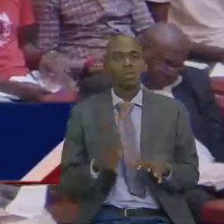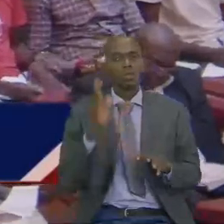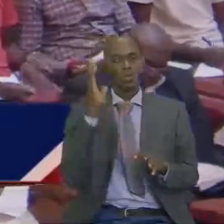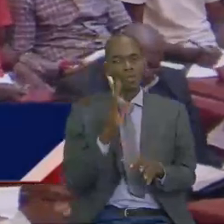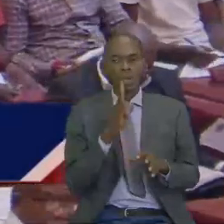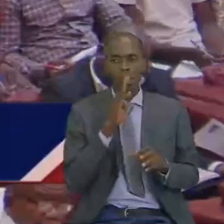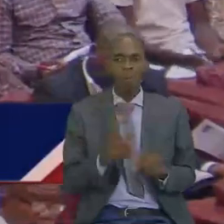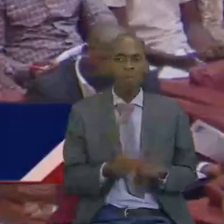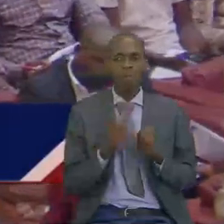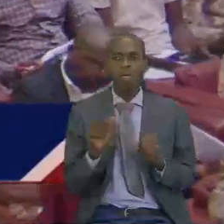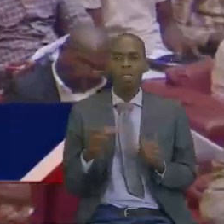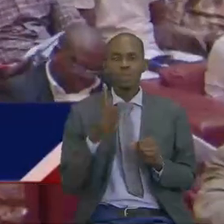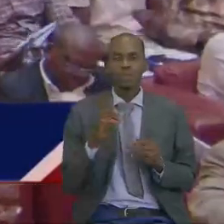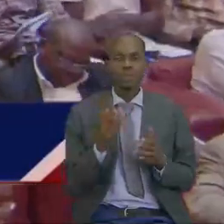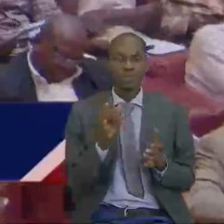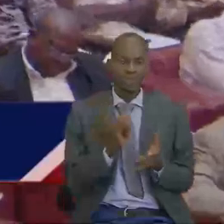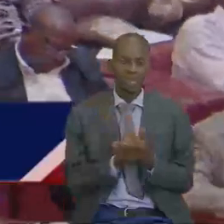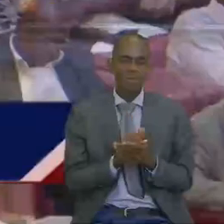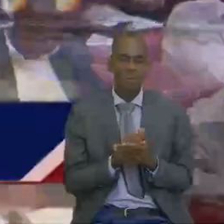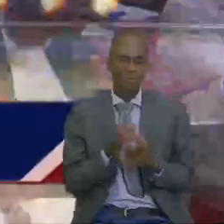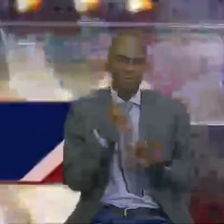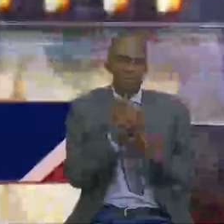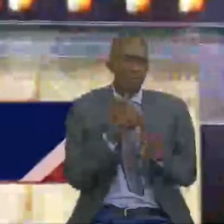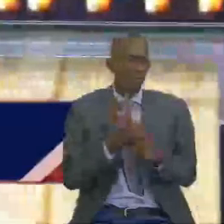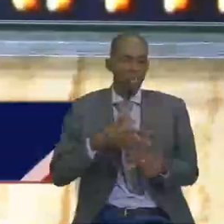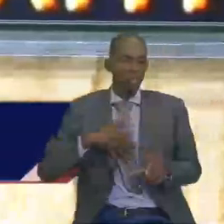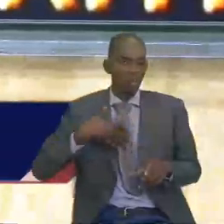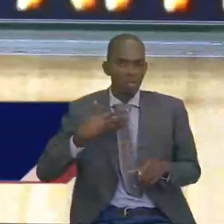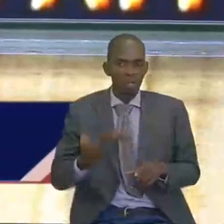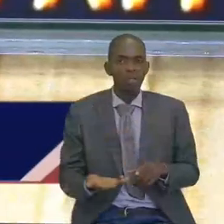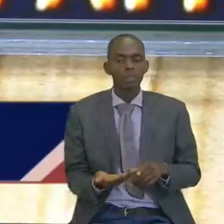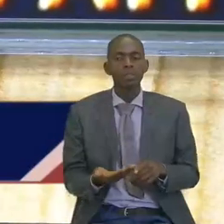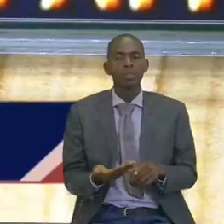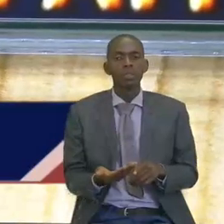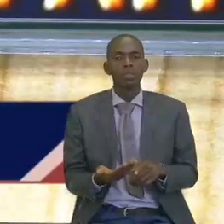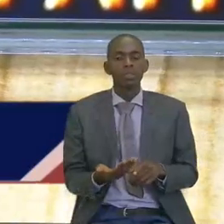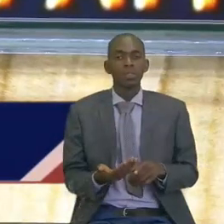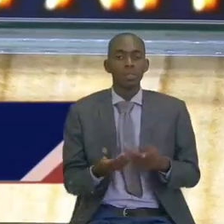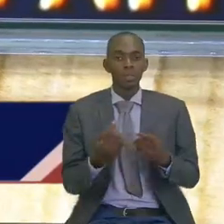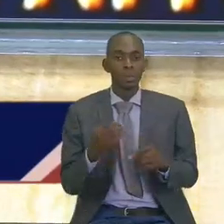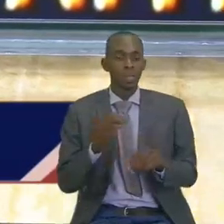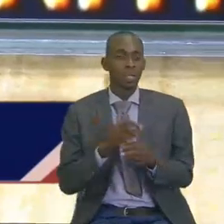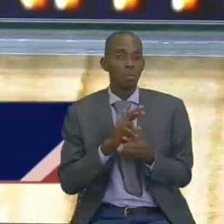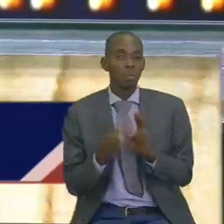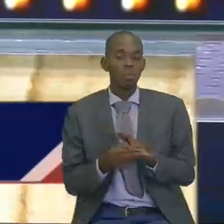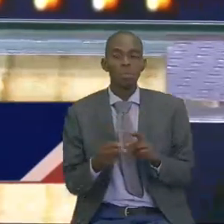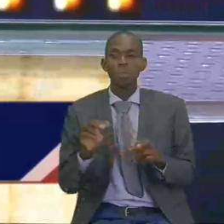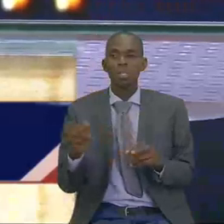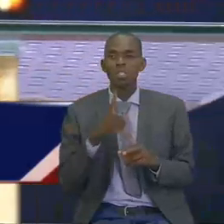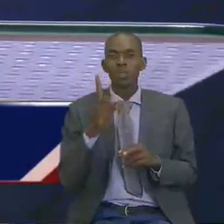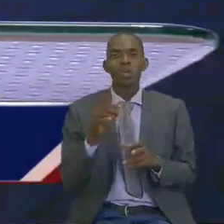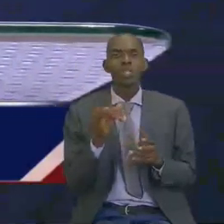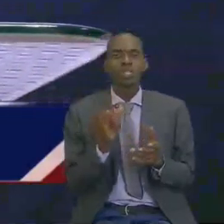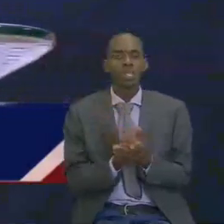s'y brisera. Celui qui tombera volontairement sur cette pierre en repentance, celui